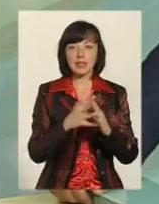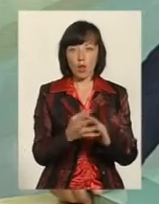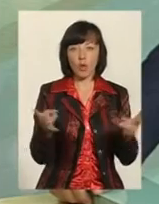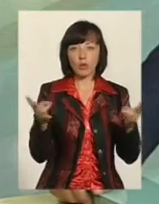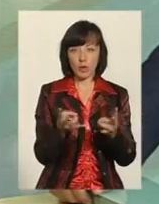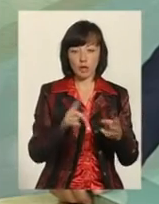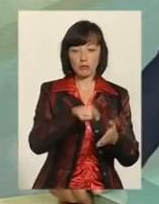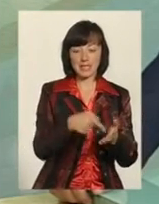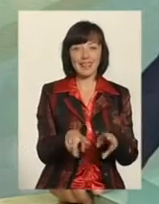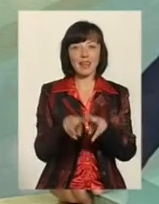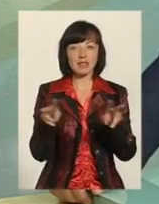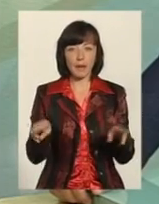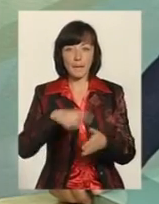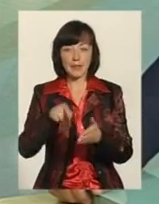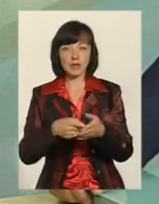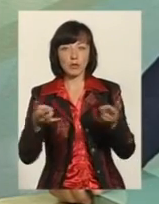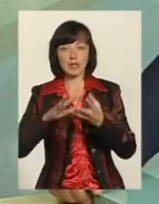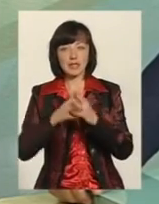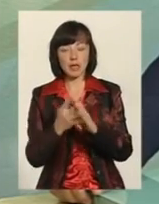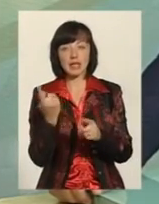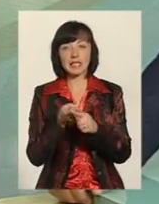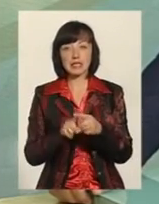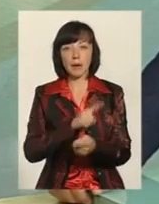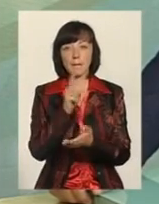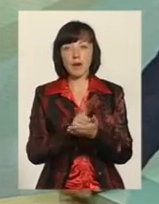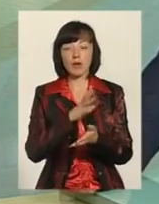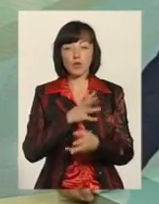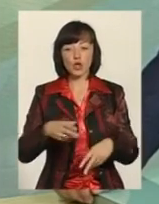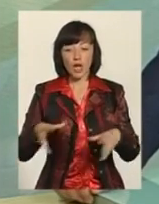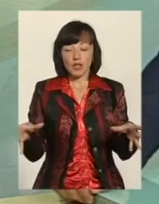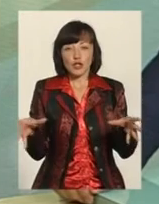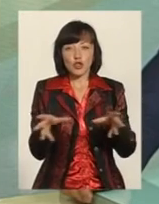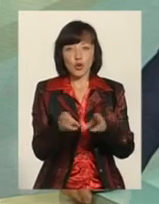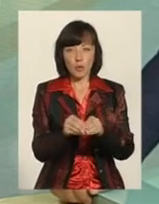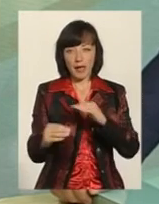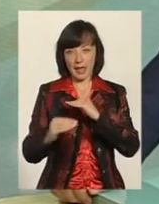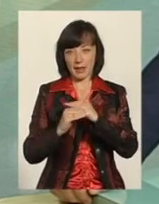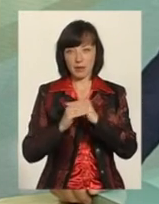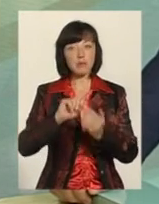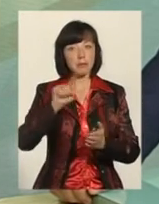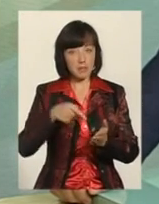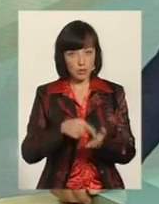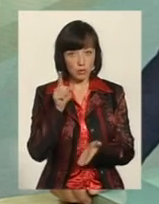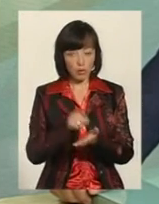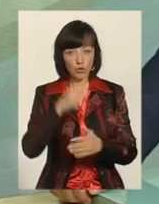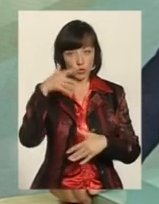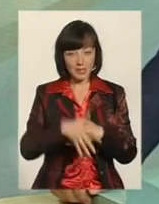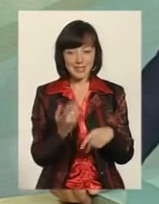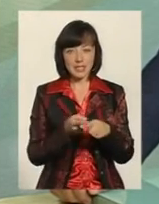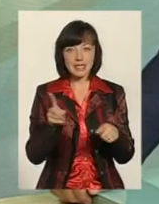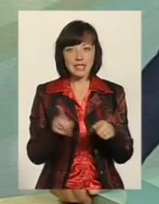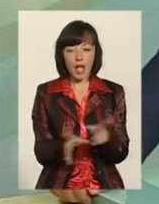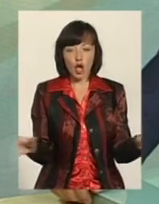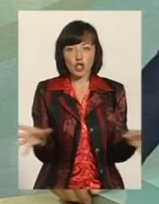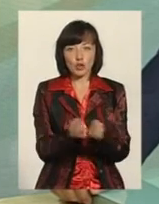необхідно місту так само, як місто необхідне селу. І це має бути шлюб рівних. І місто мусить це зрозуміти, що це шлюб